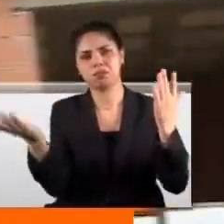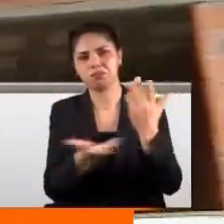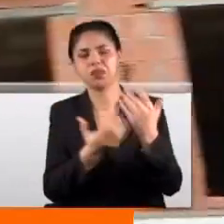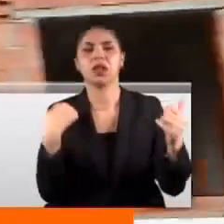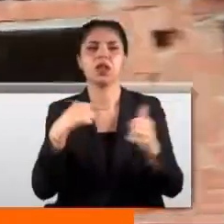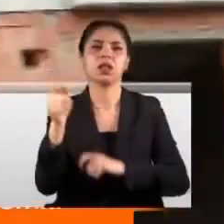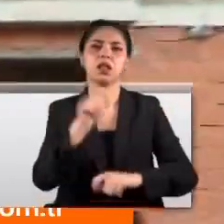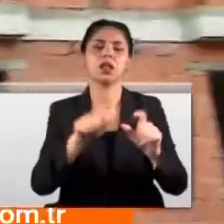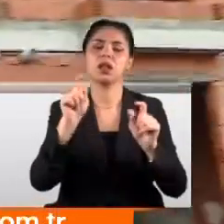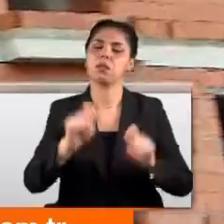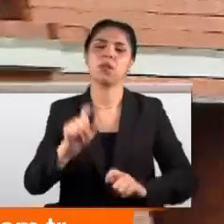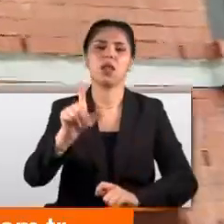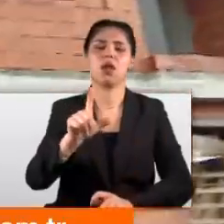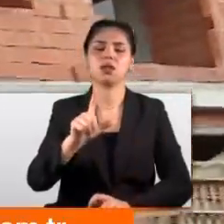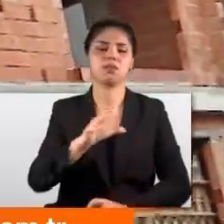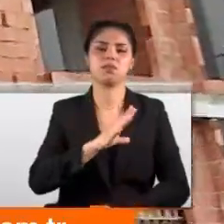edilmeli.